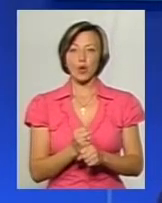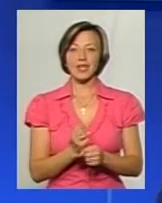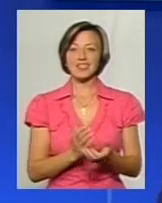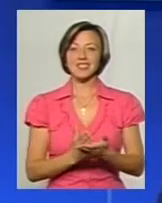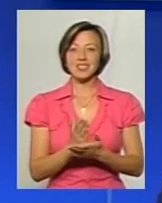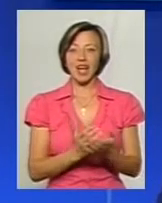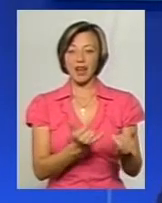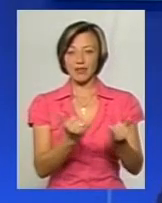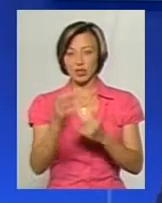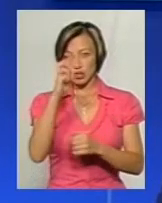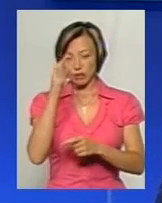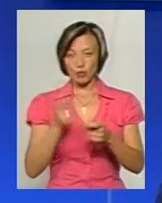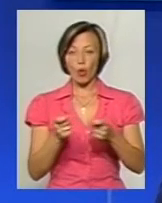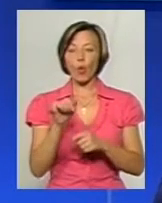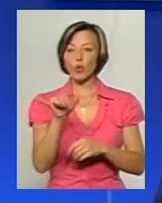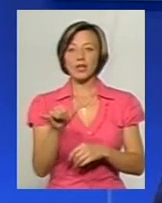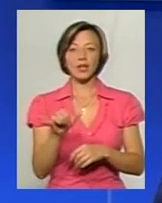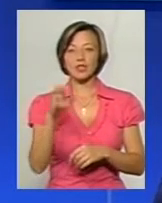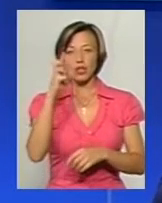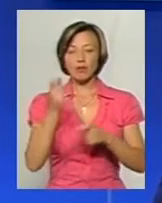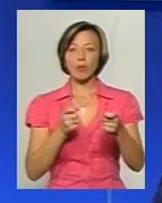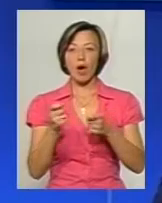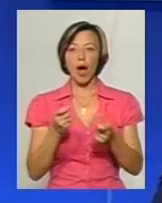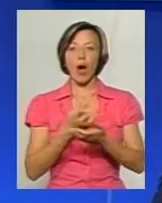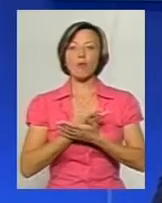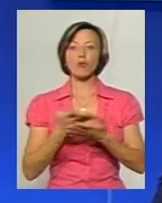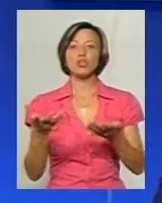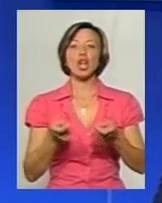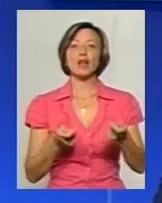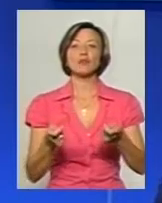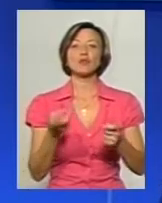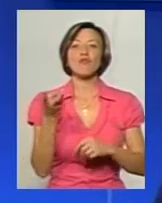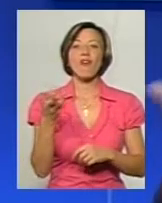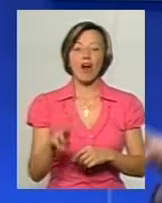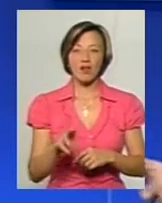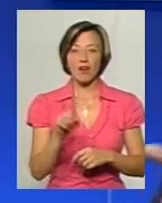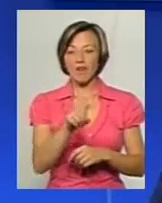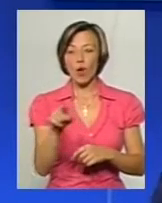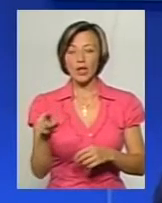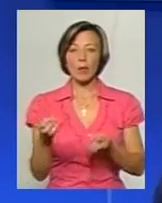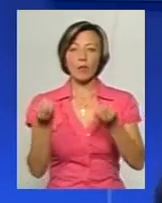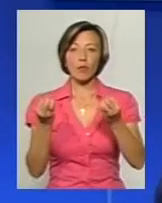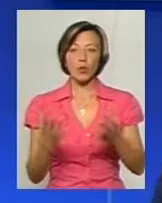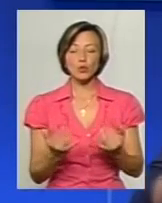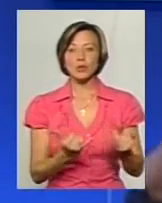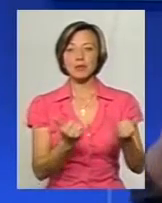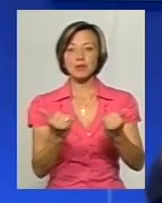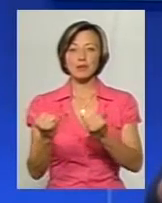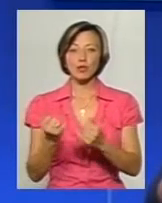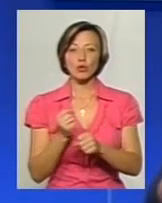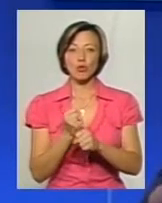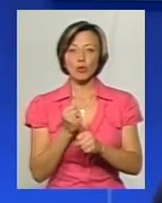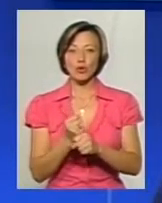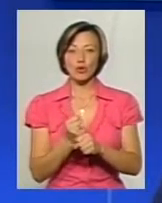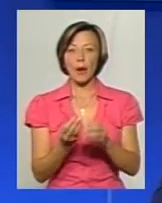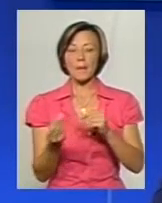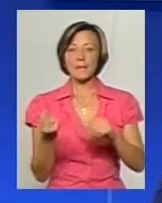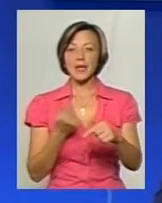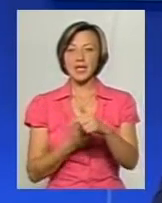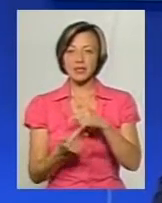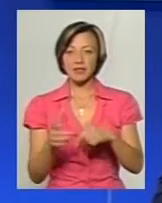сервісу державного управління, у них навіть не державне управління, а публічне адміністрування, вони просто забезпечують роботу бізнесу